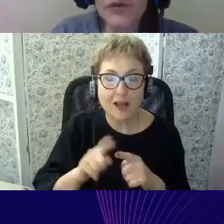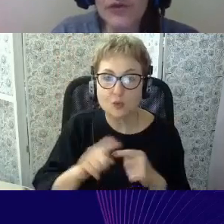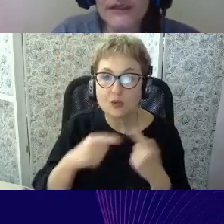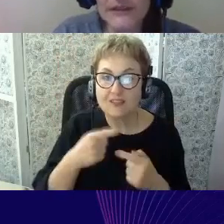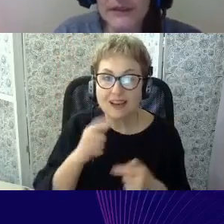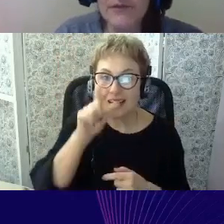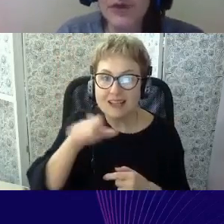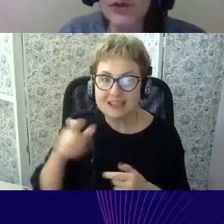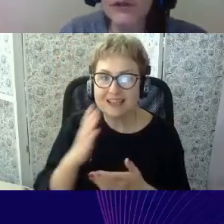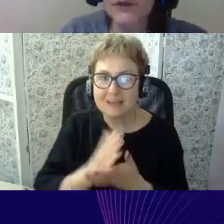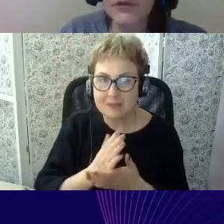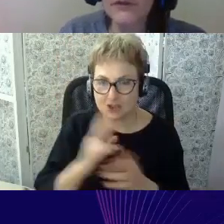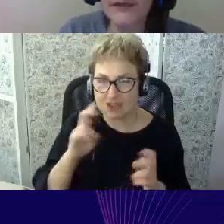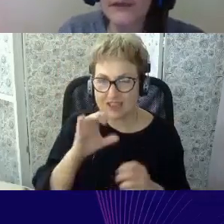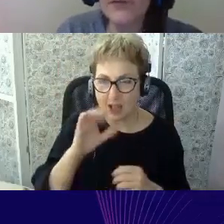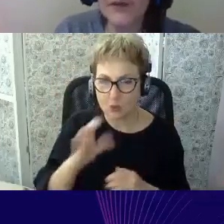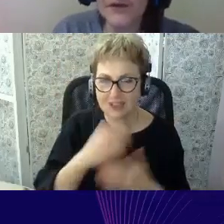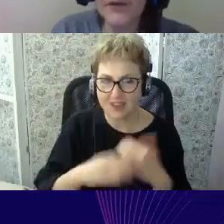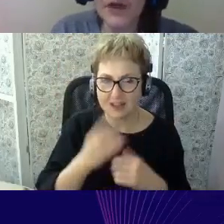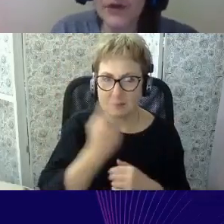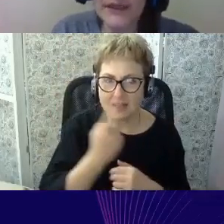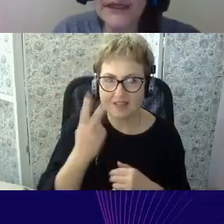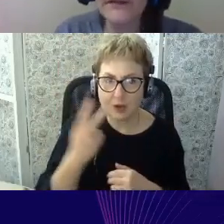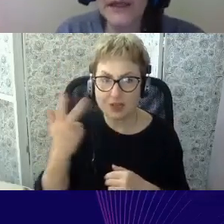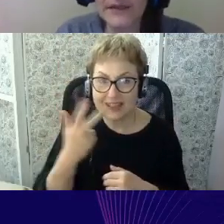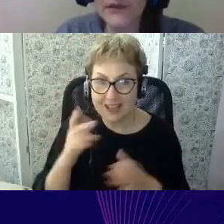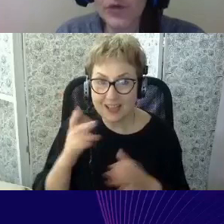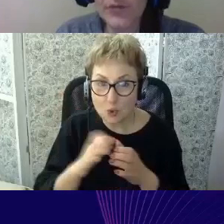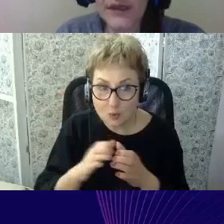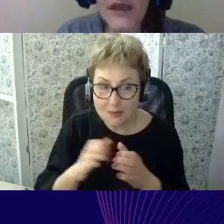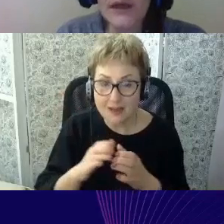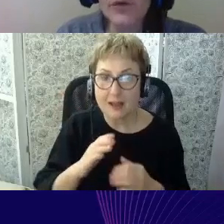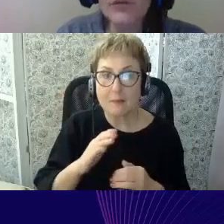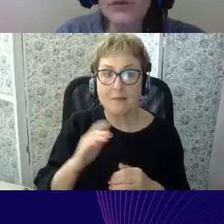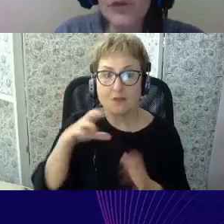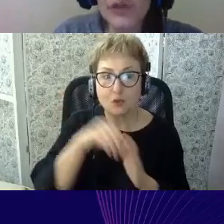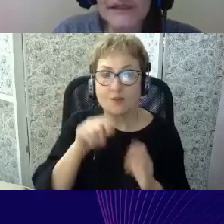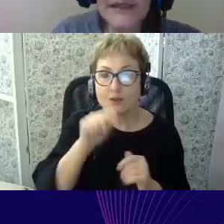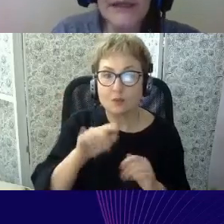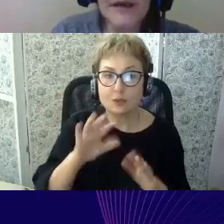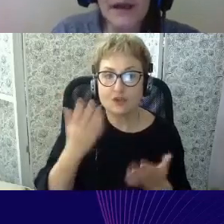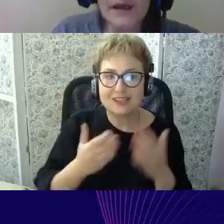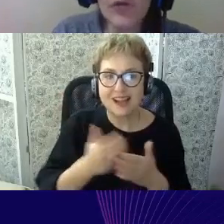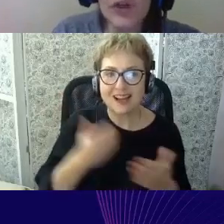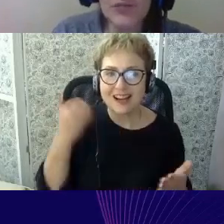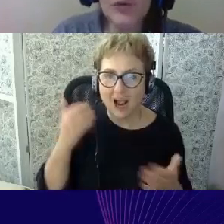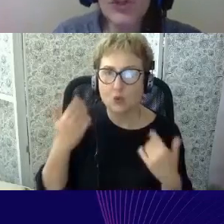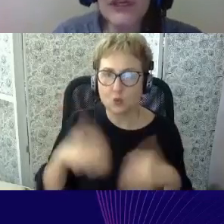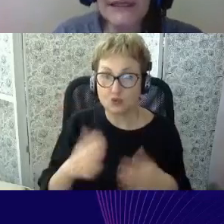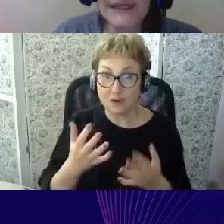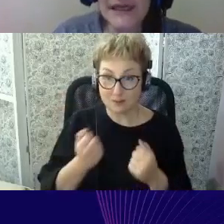нам о том, что лица, имеющие статус инвалидов первой, второй или третьей группы, в том случае, если они ранее